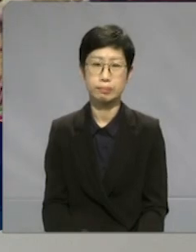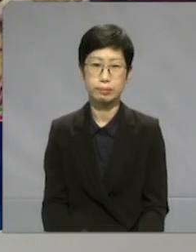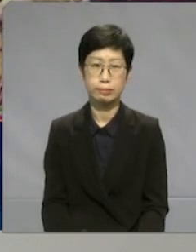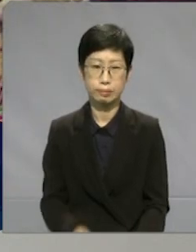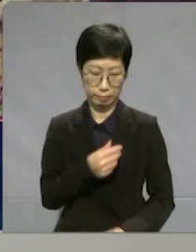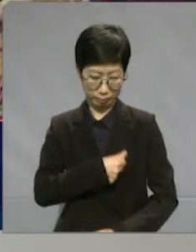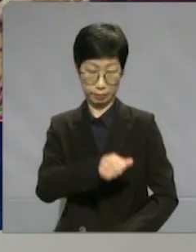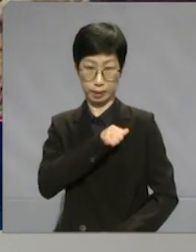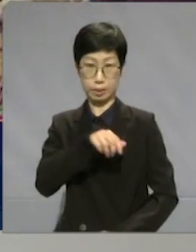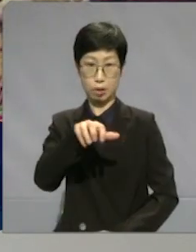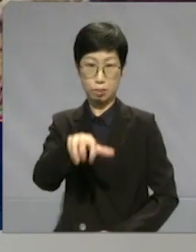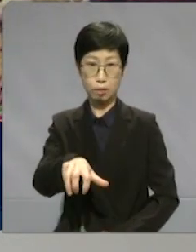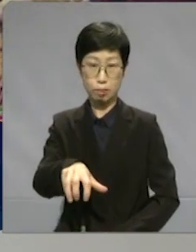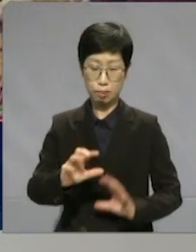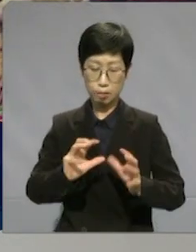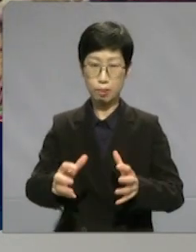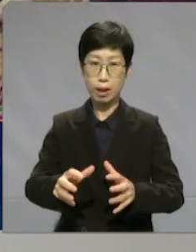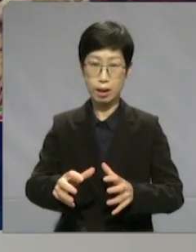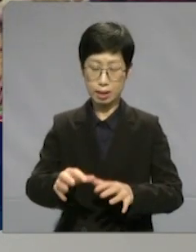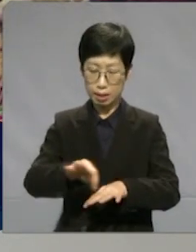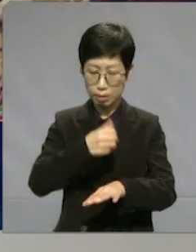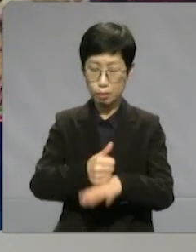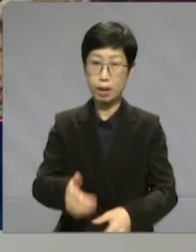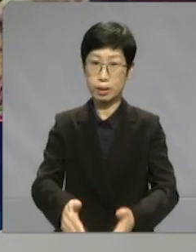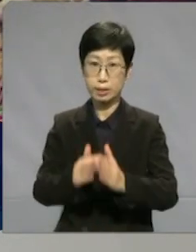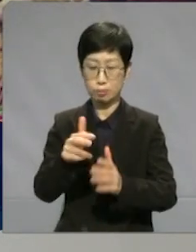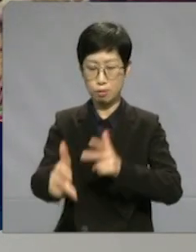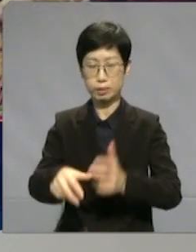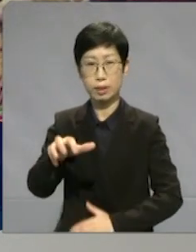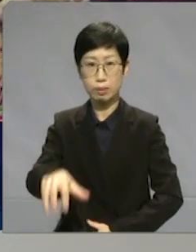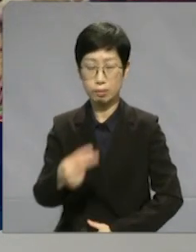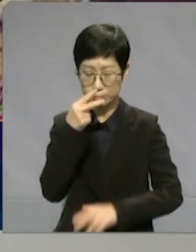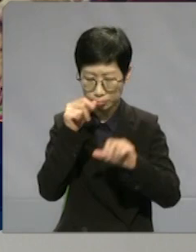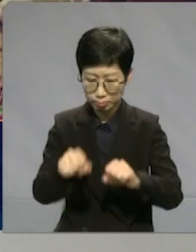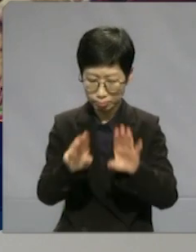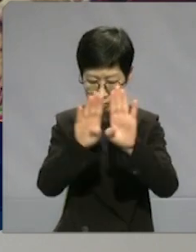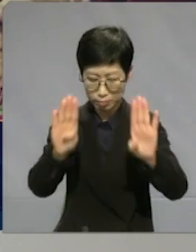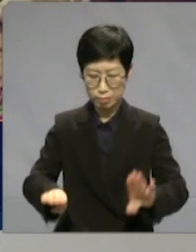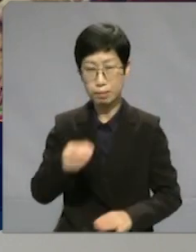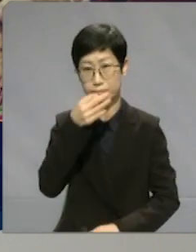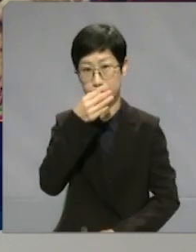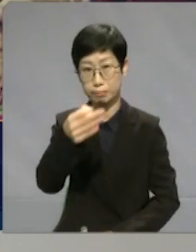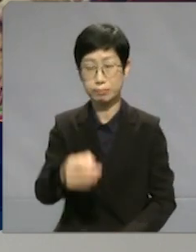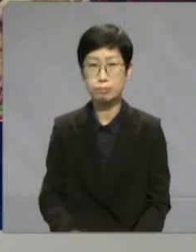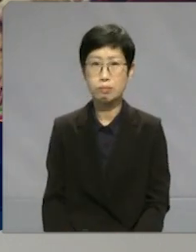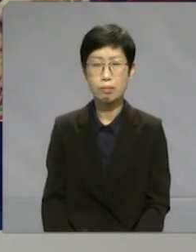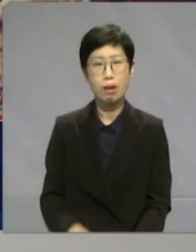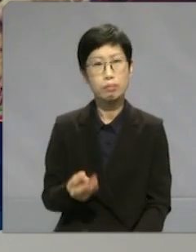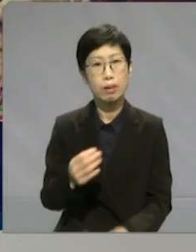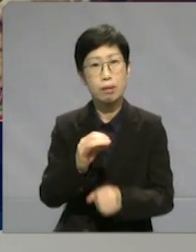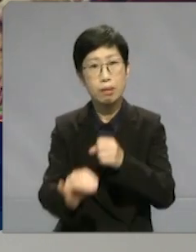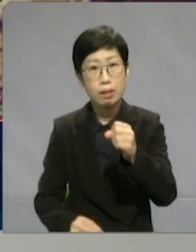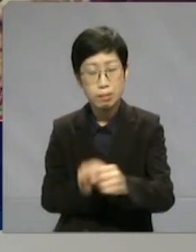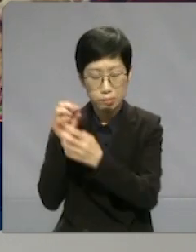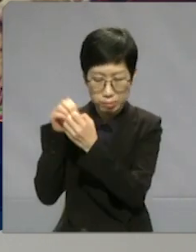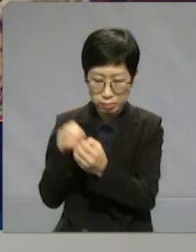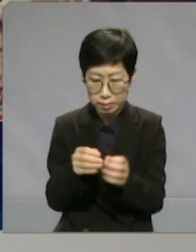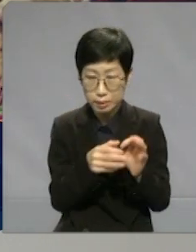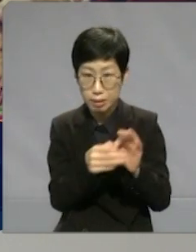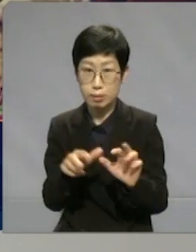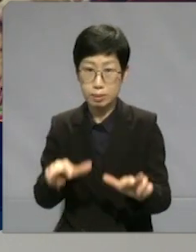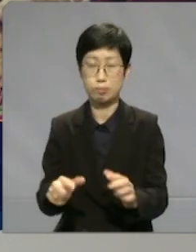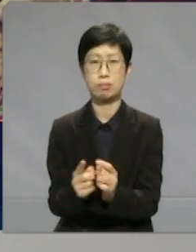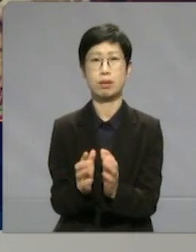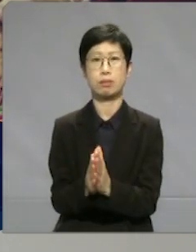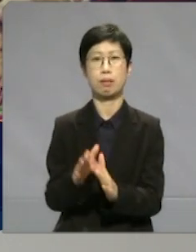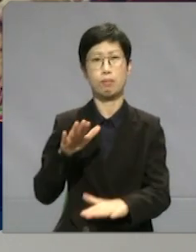스페인에 있는 왕립 직물 공장은 살아있는 박물관으로 불립니다 수백년 전통을 지키며 지금도 손으로